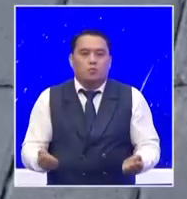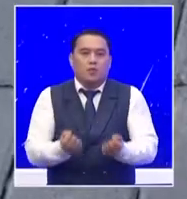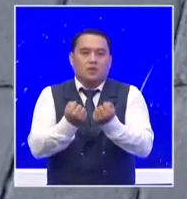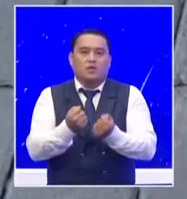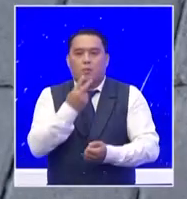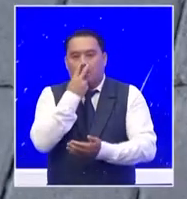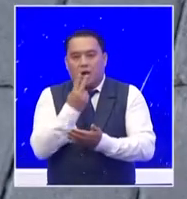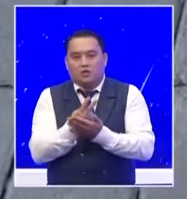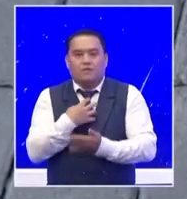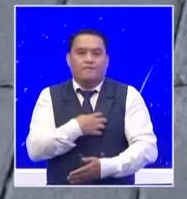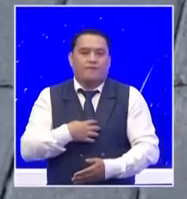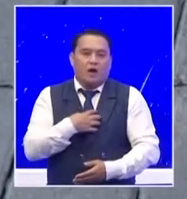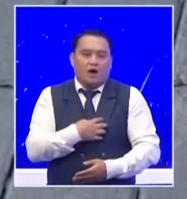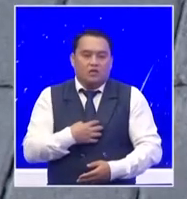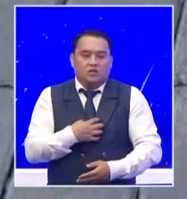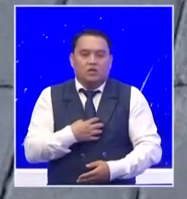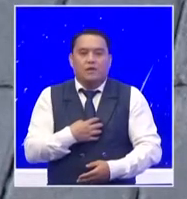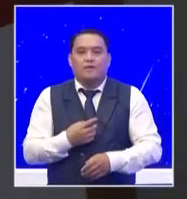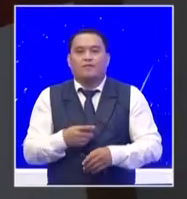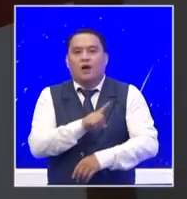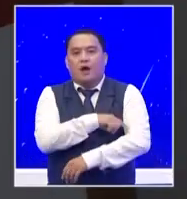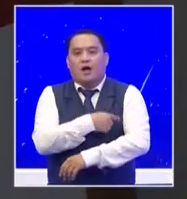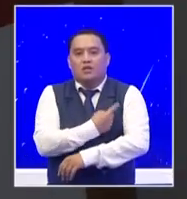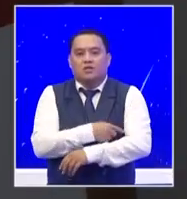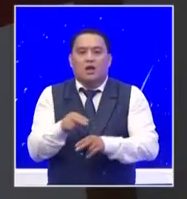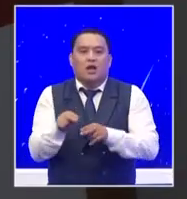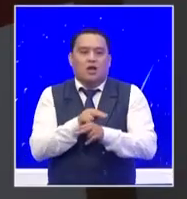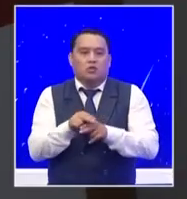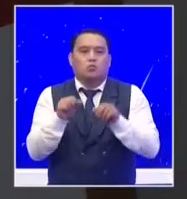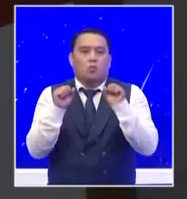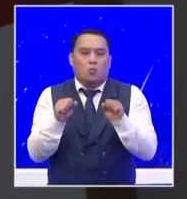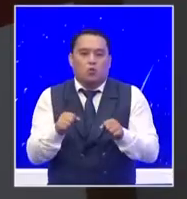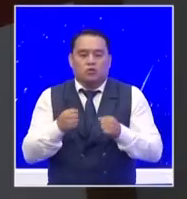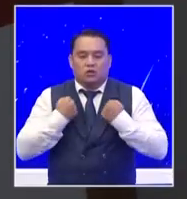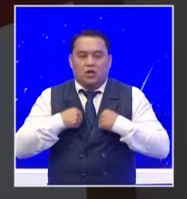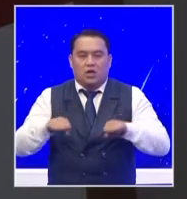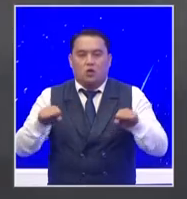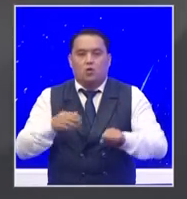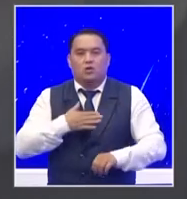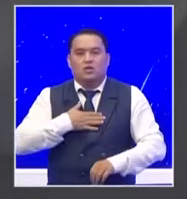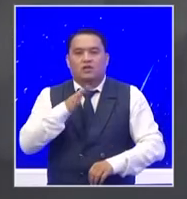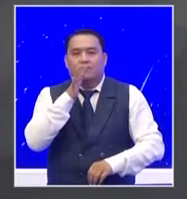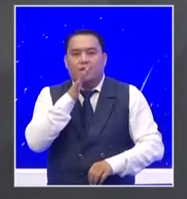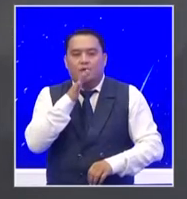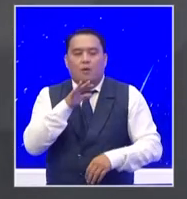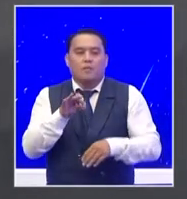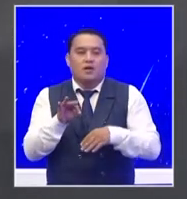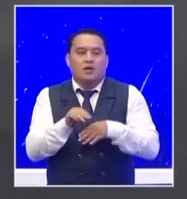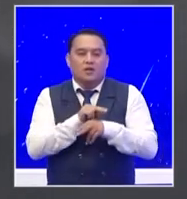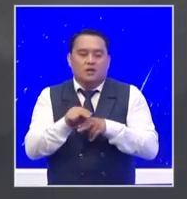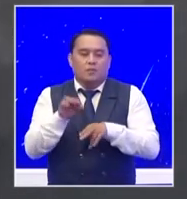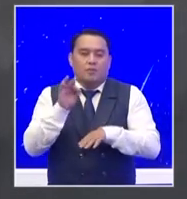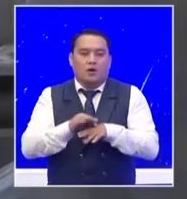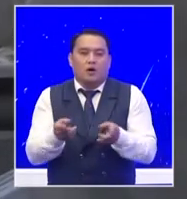показала, насколько важен труд медработников. Врачей без преувеличения можно назвать героями нашего времени. Пандемия пройдет, но их